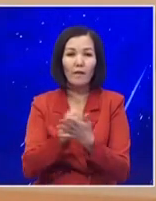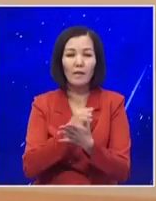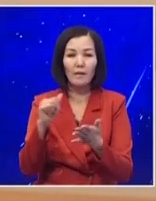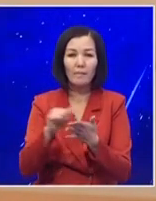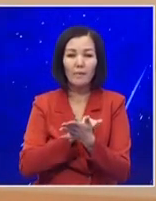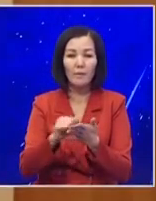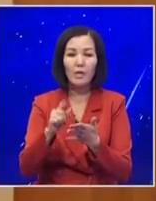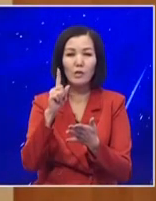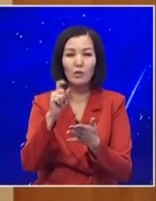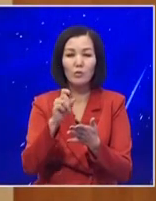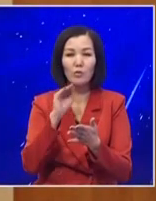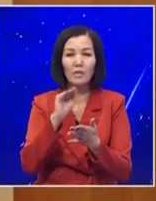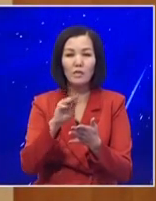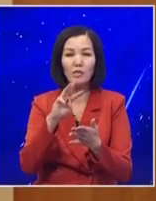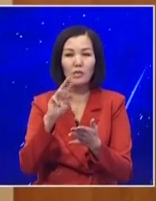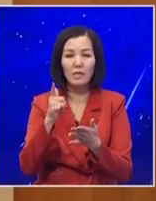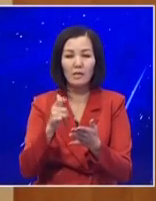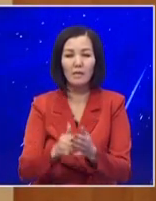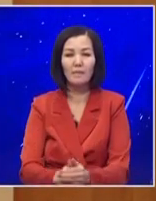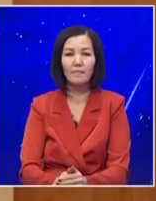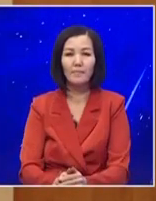сертификат на 100 тысяч тенге.